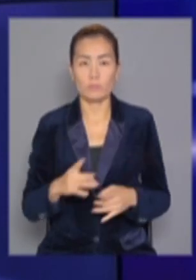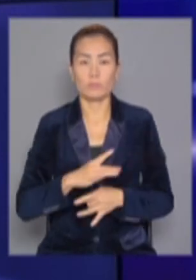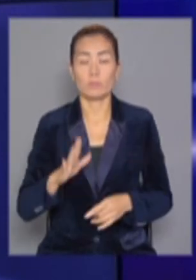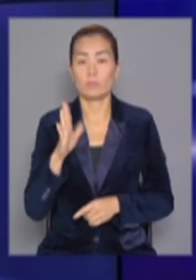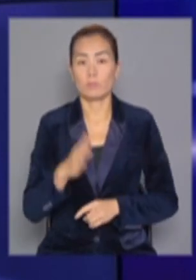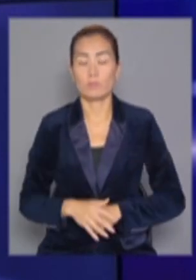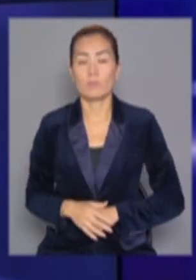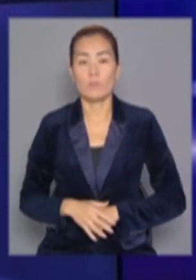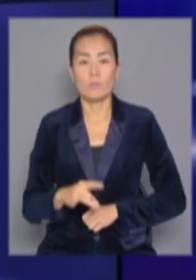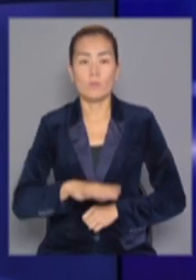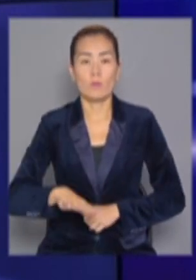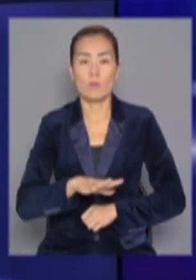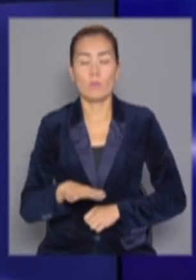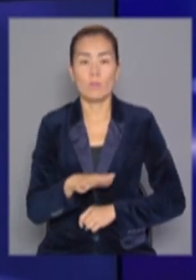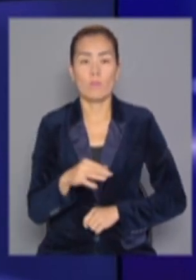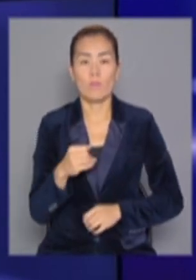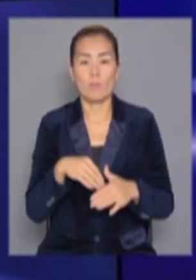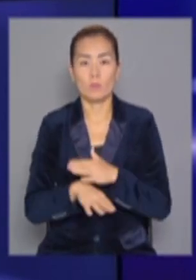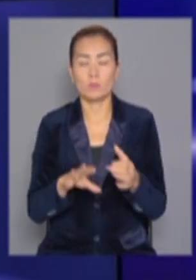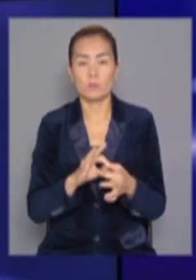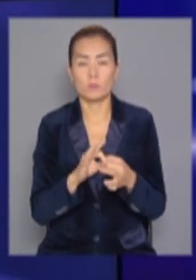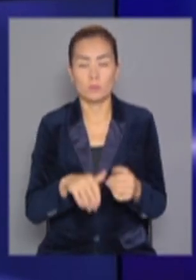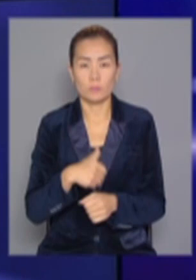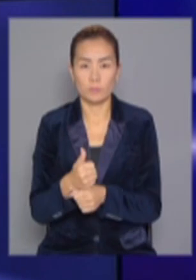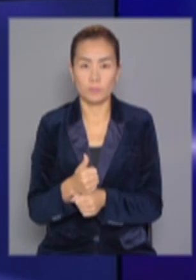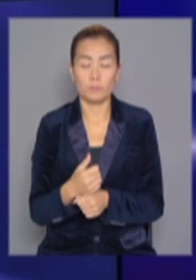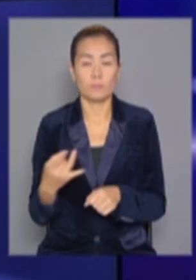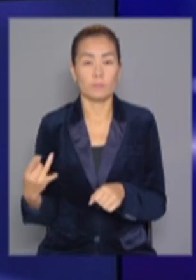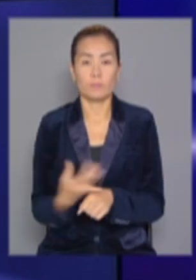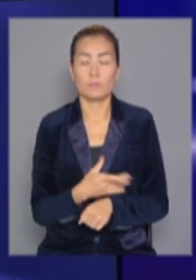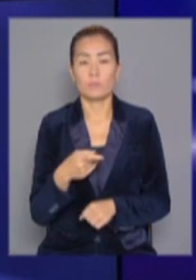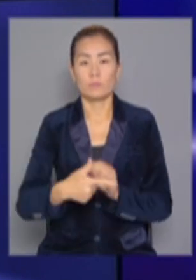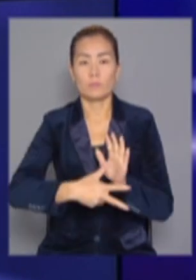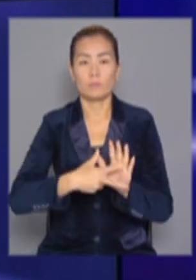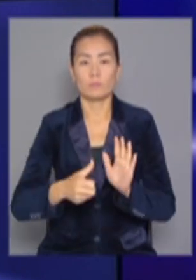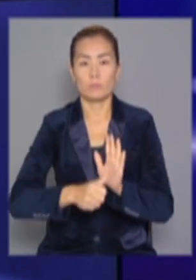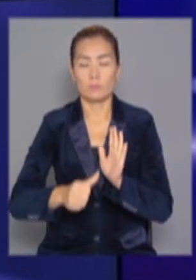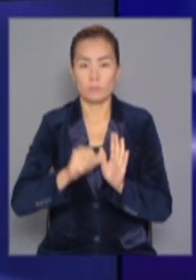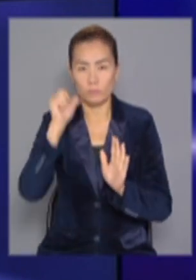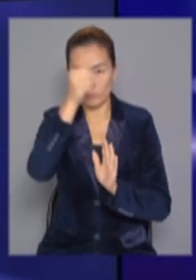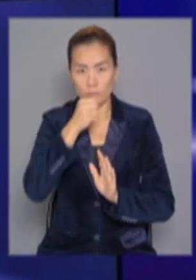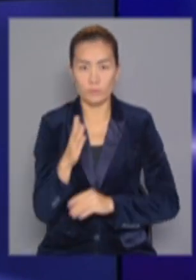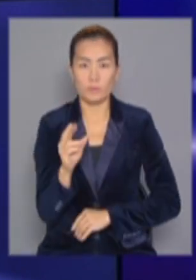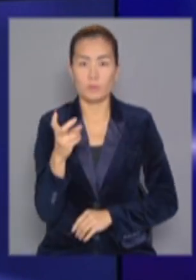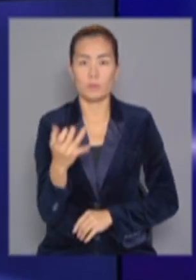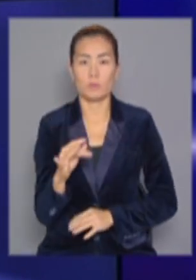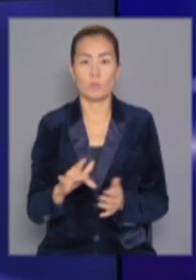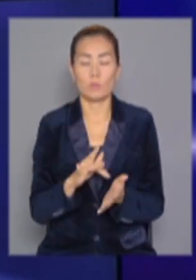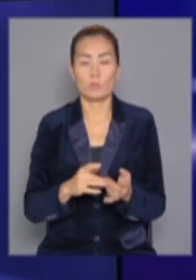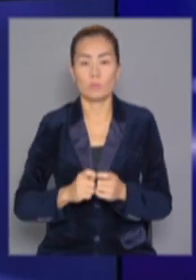мерекелердің бірі. Ал елімізде ресми пошталық байланыс бөлімшесі алғаш рет 1860 жылы Верный қаласында